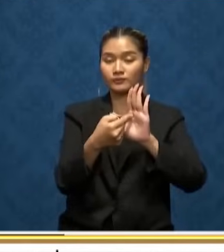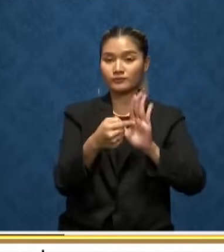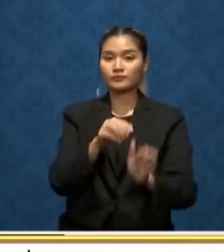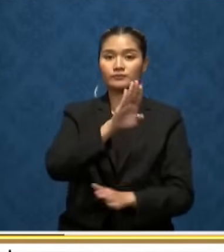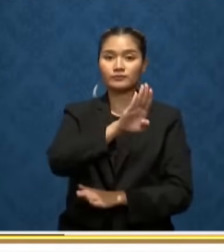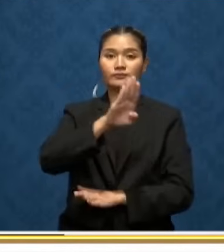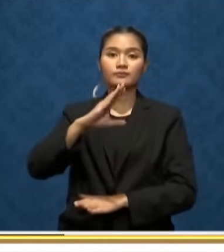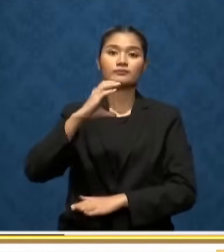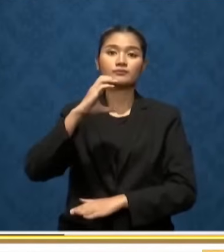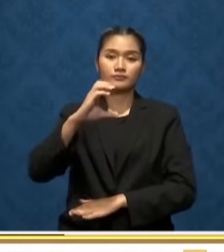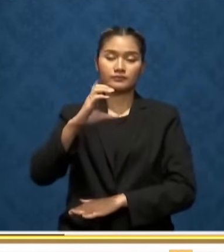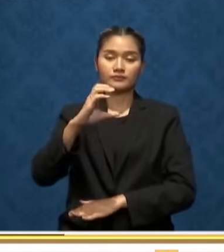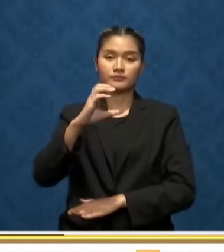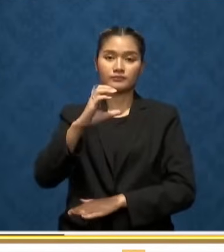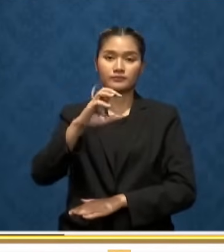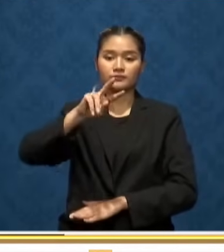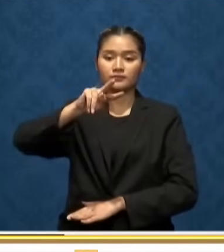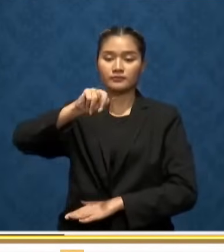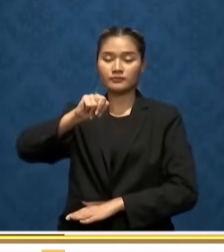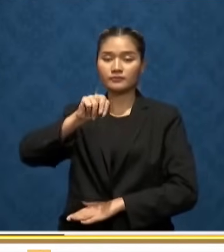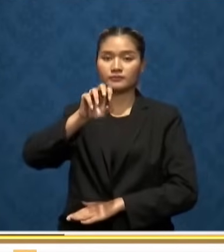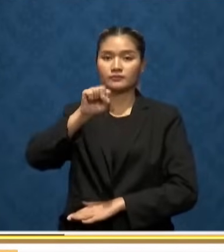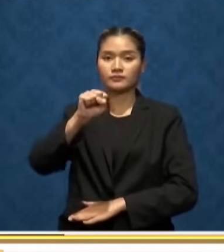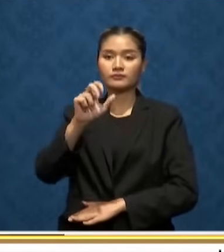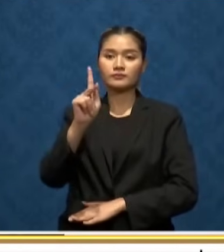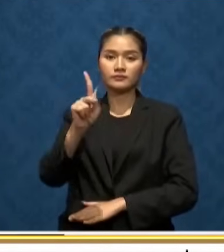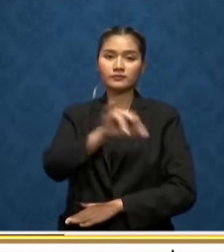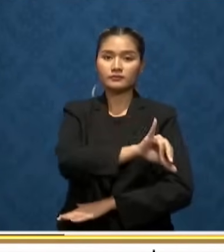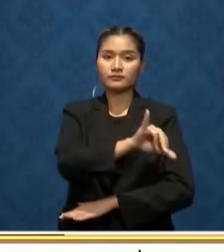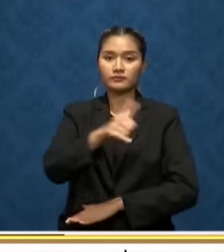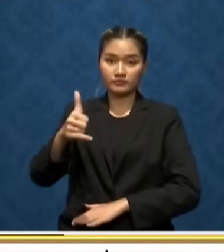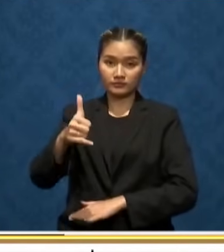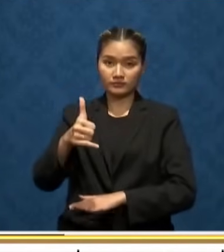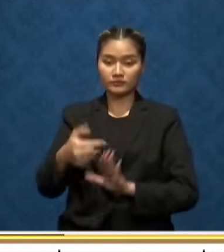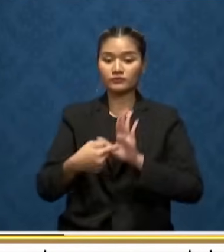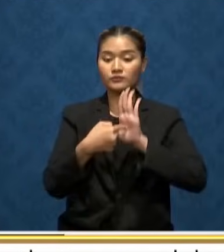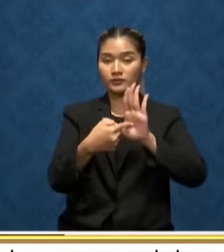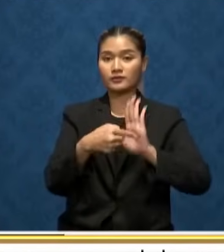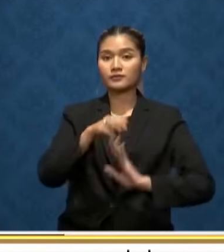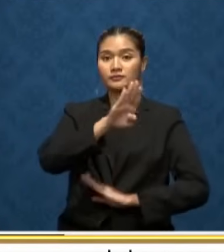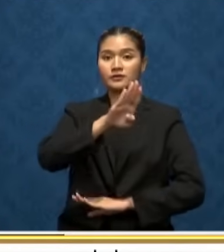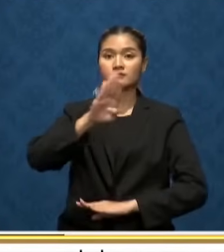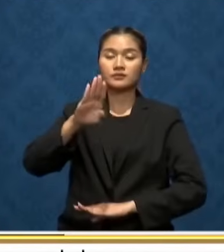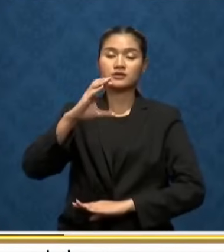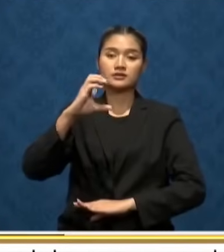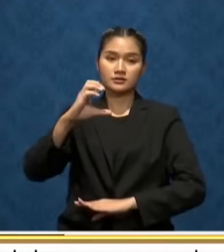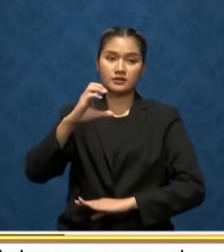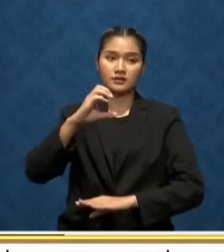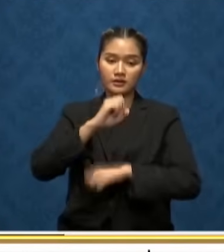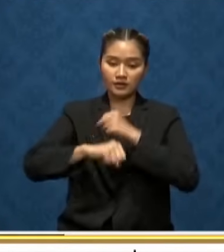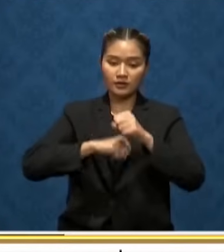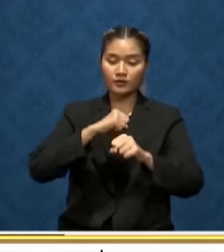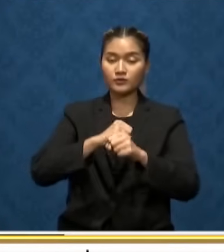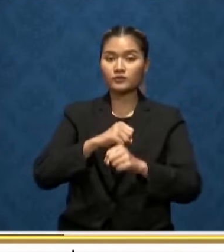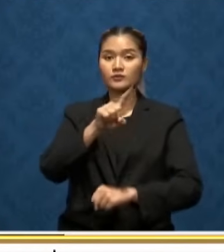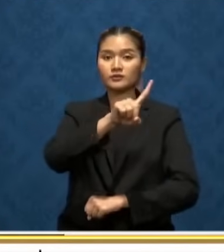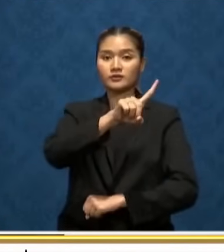NHK สื่อสาธารณะอย่าง BBC มีอายุ100กับ1ปี